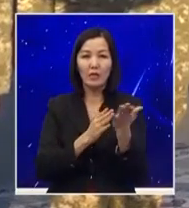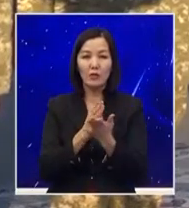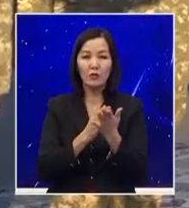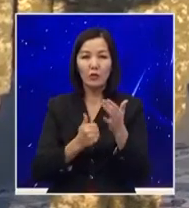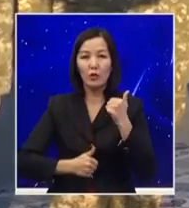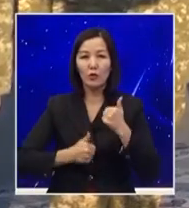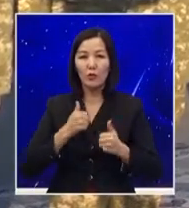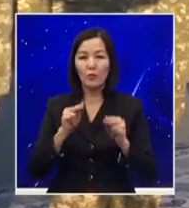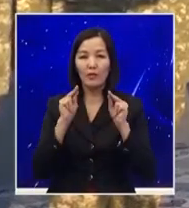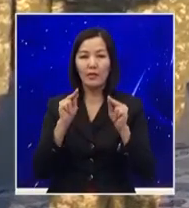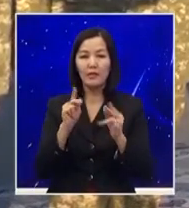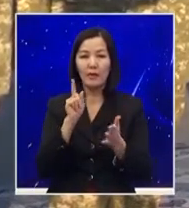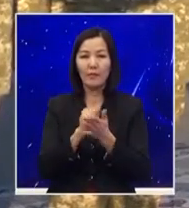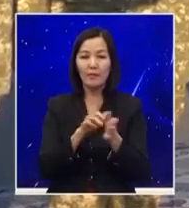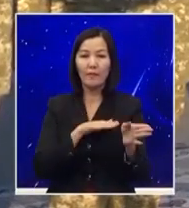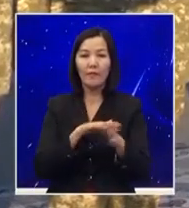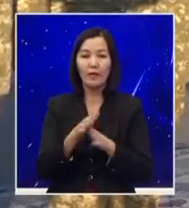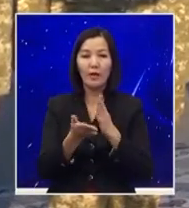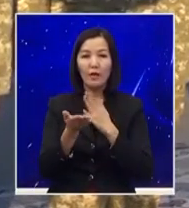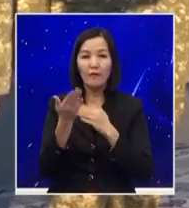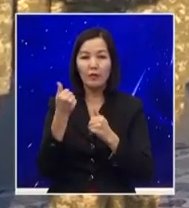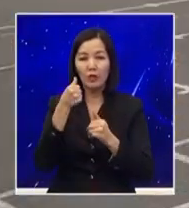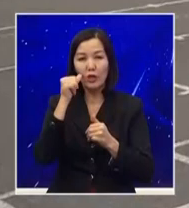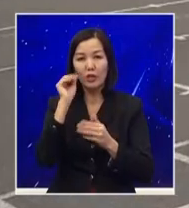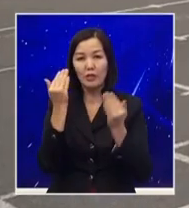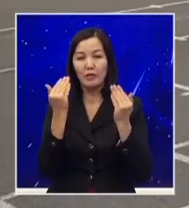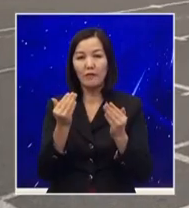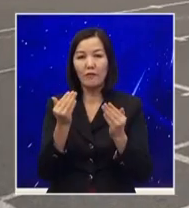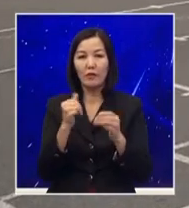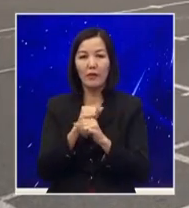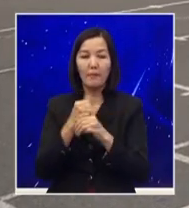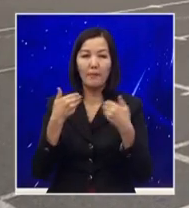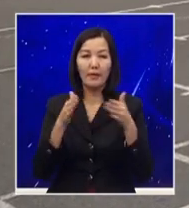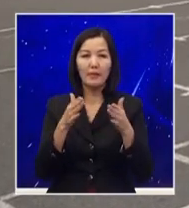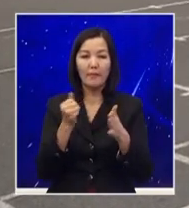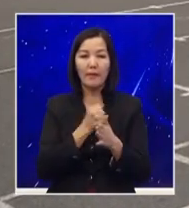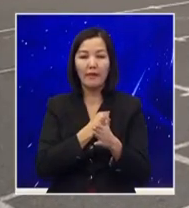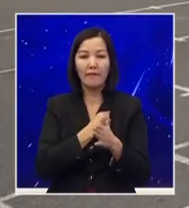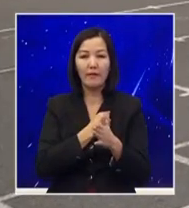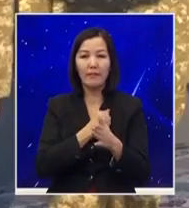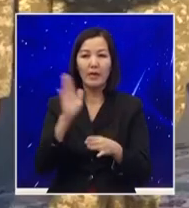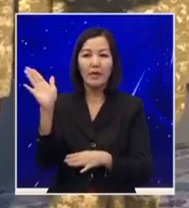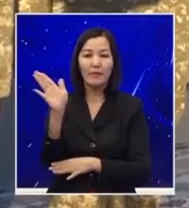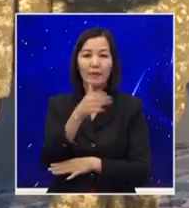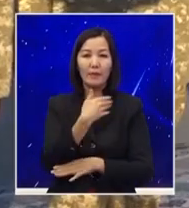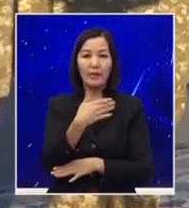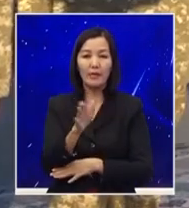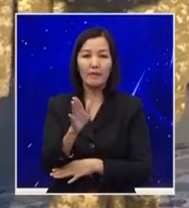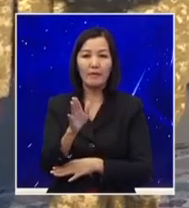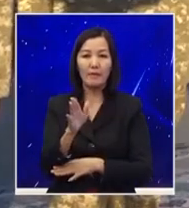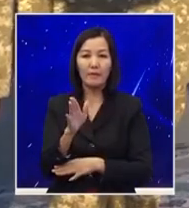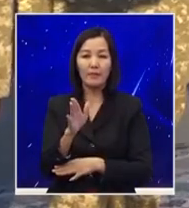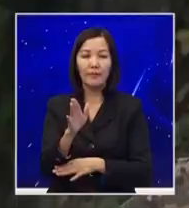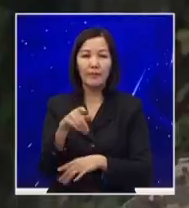и доблестью отдал долг родине. Еще вчерашние призывники сегодня простились с боевым знаменем, символом воинской чести, доблести и